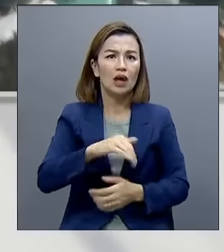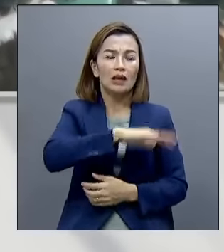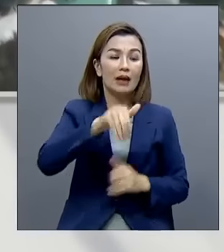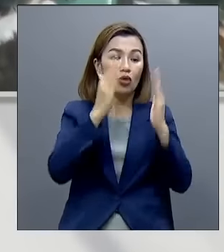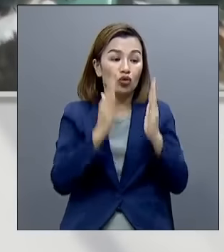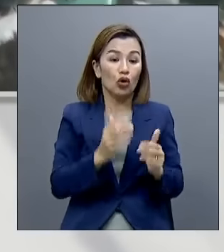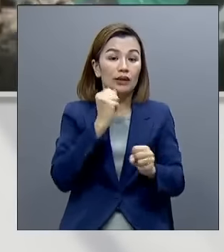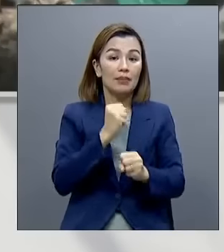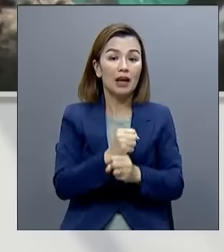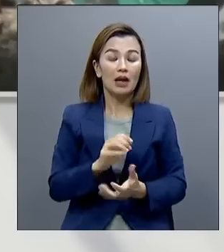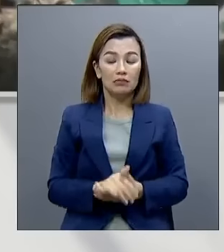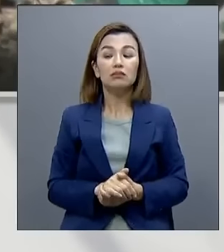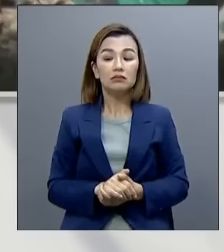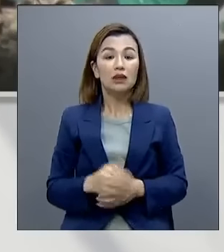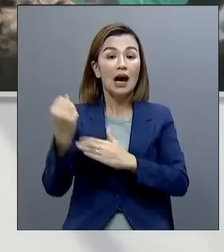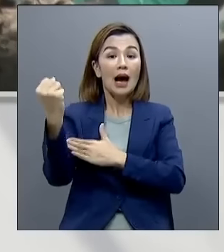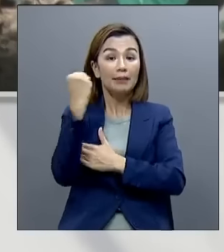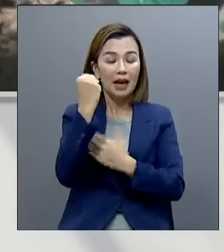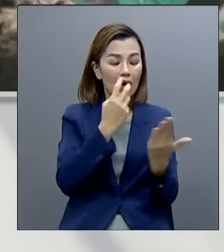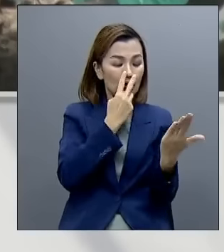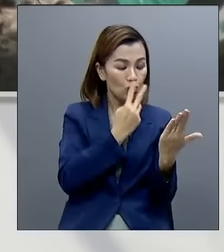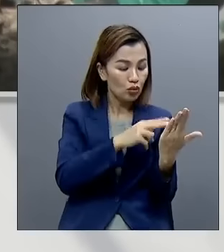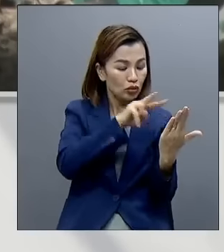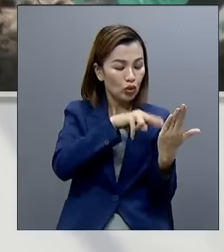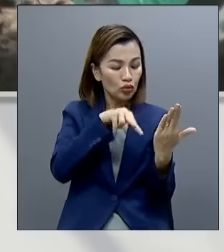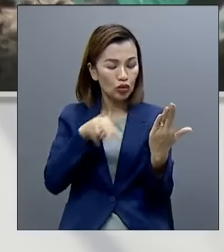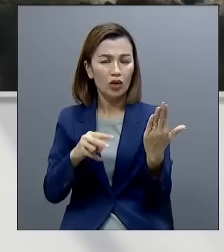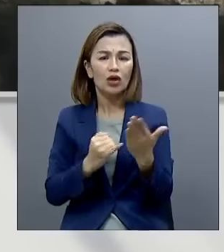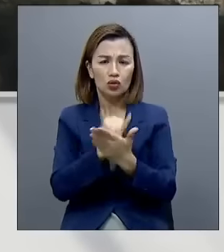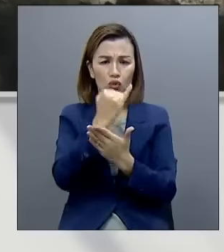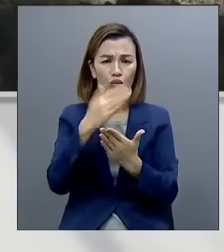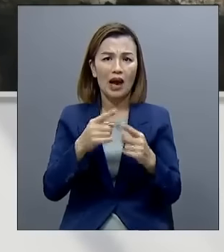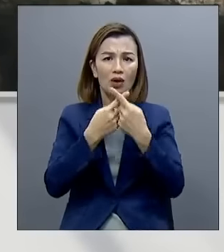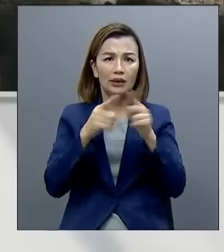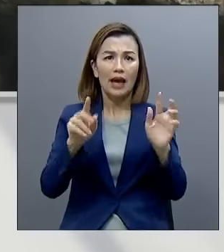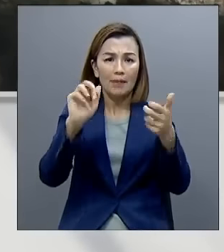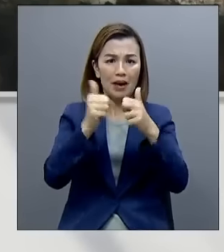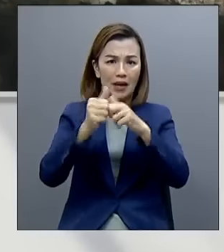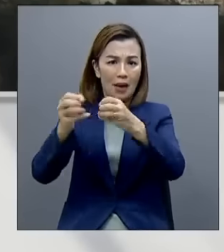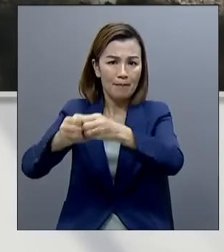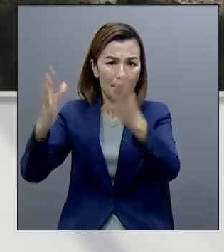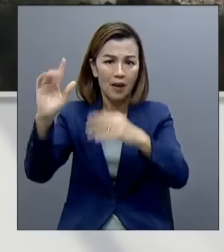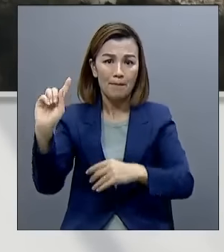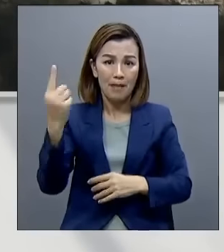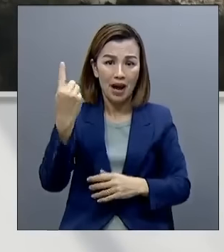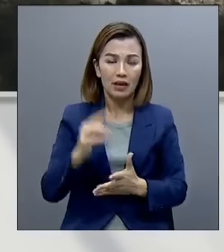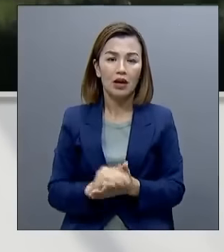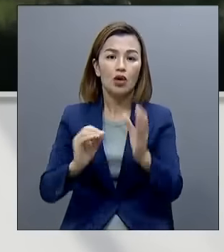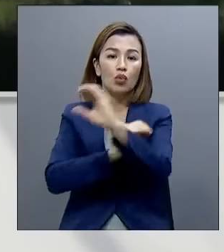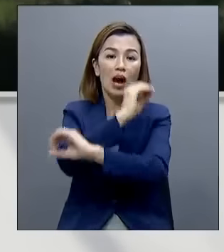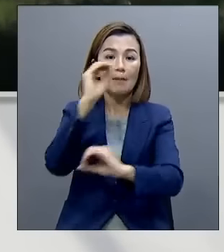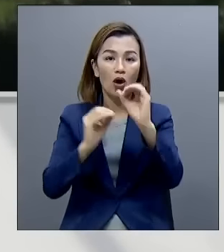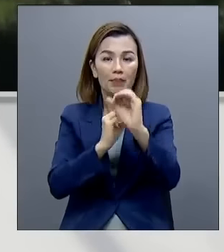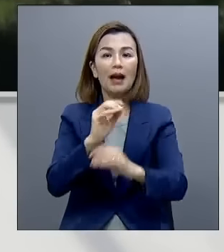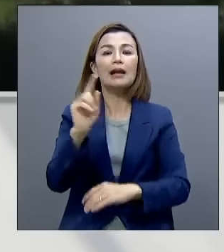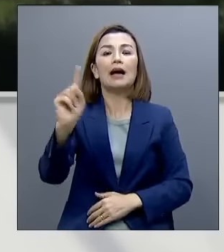ว่าก็ทำตามอำนาจหน้าที่ที่ตัวเองมีอย่างถูกต้องแล้วแต่พอมีเหตุการณ์แบบนี้อีกความปลอดภัยจะอยู่ตรงไหนคะ